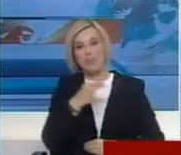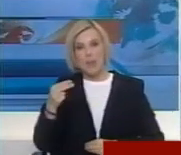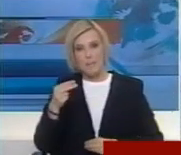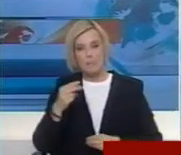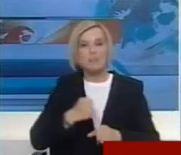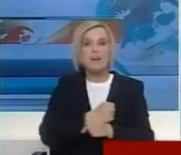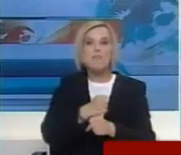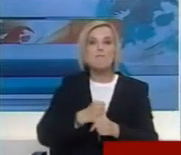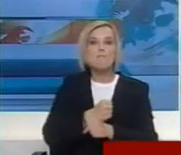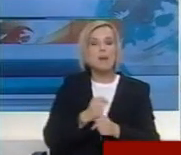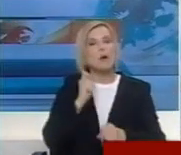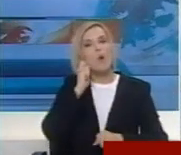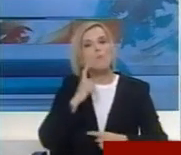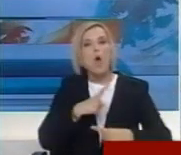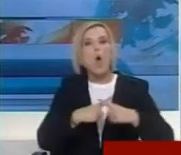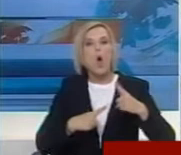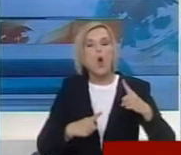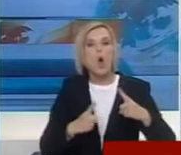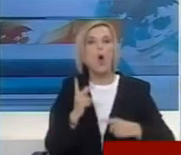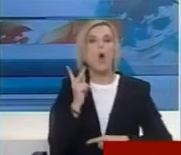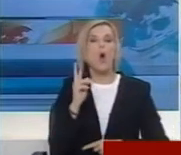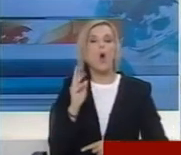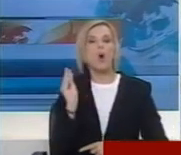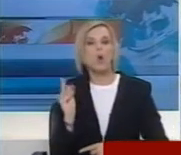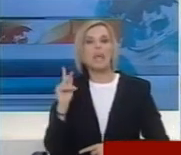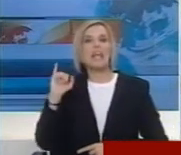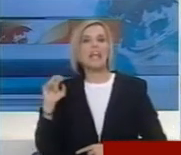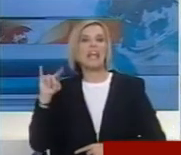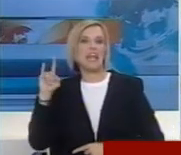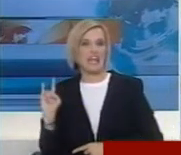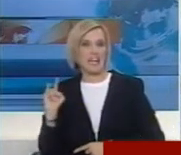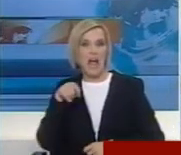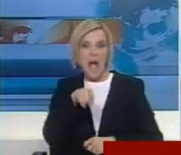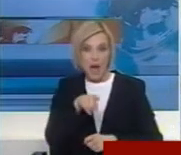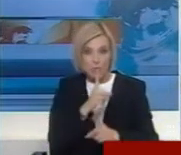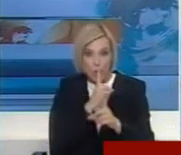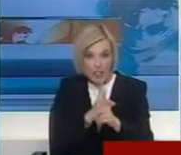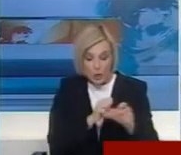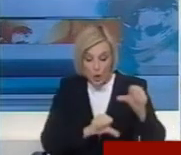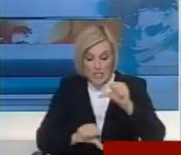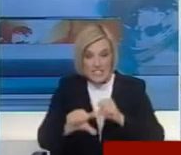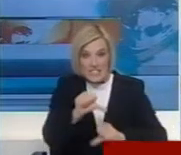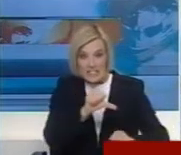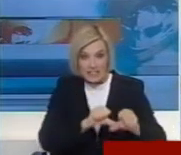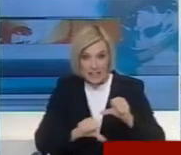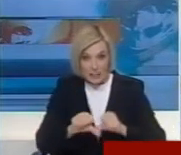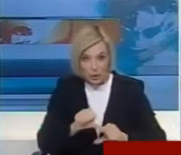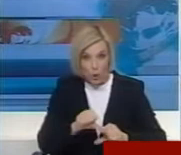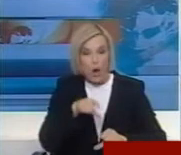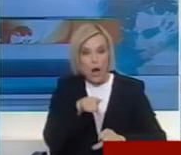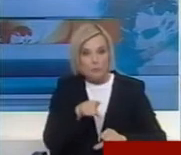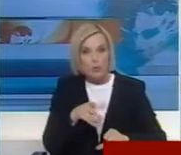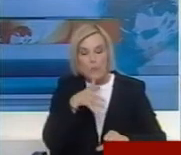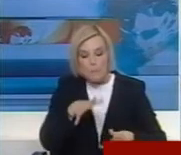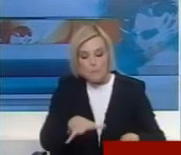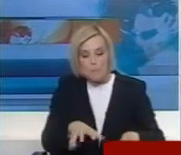να ευαισθητοποιήσω το κοινό σε μια ανακοίνωση των Αμερικανικών Αρχών που αφορά χρήση για λόγους πρόληψης μη φαρμακευτικών χημικών